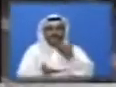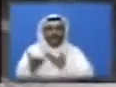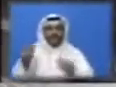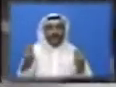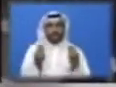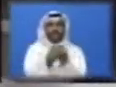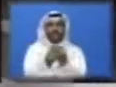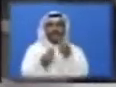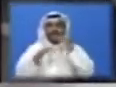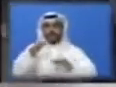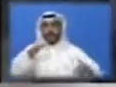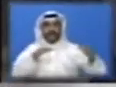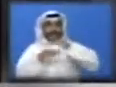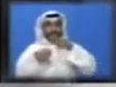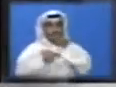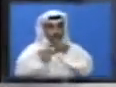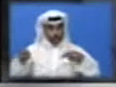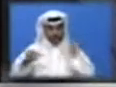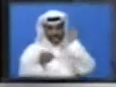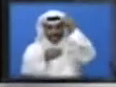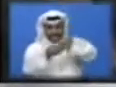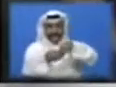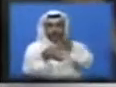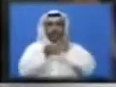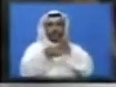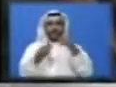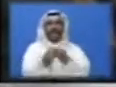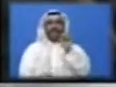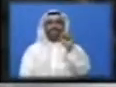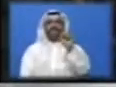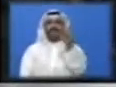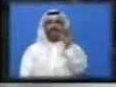البلدين والارتقاء بها إلى آفاق جديدة.